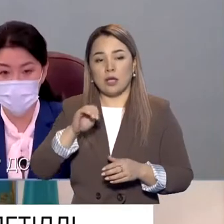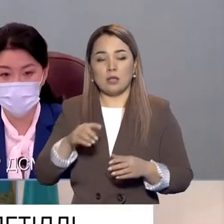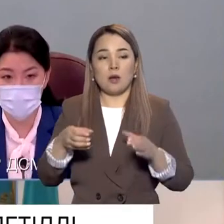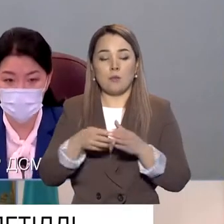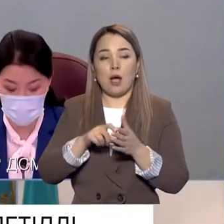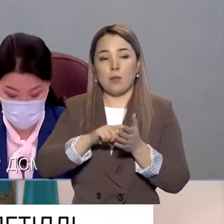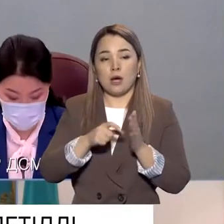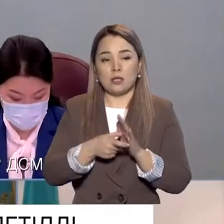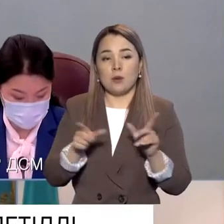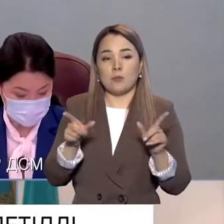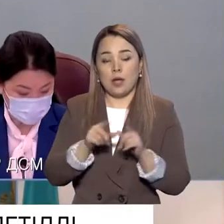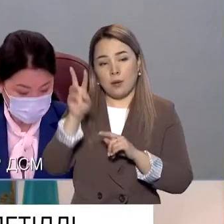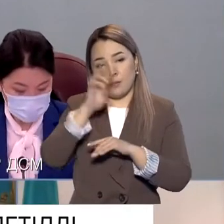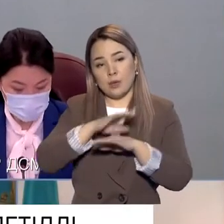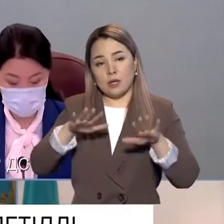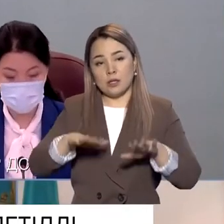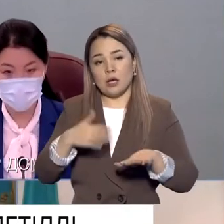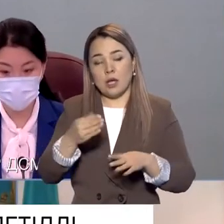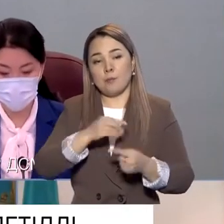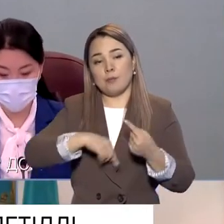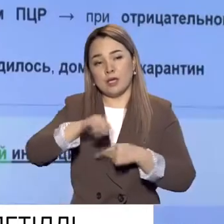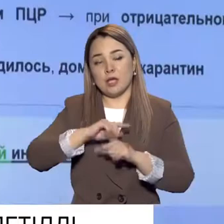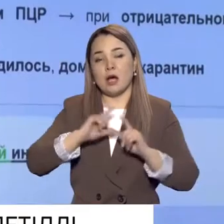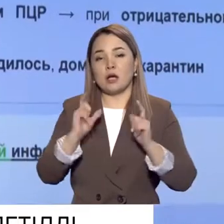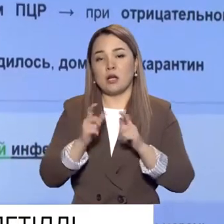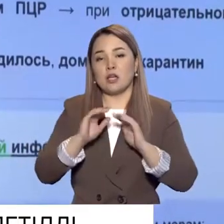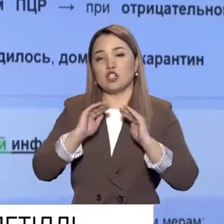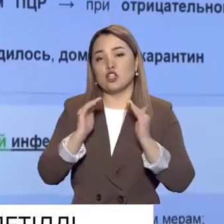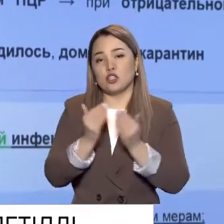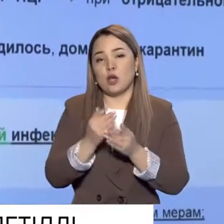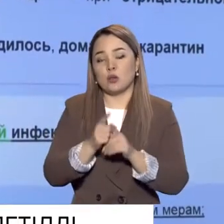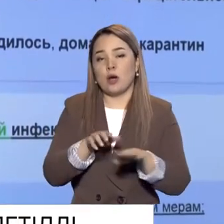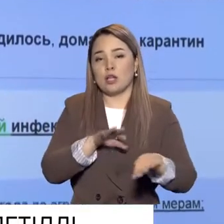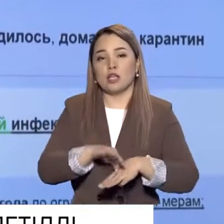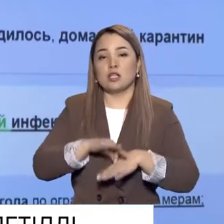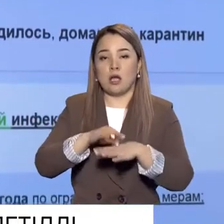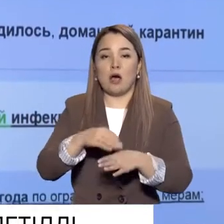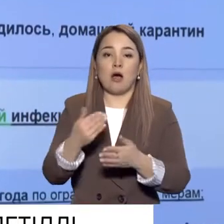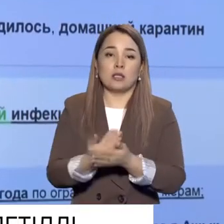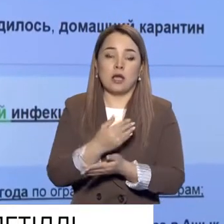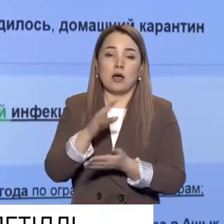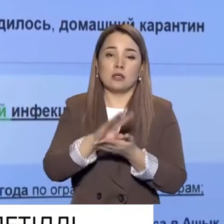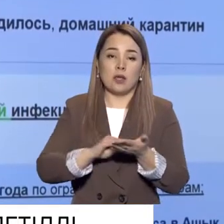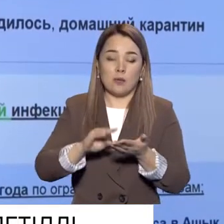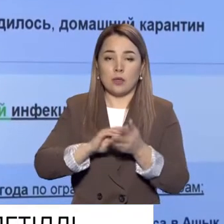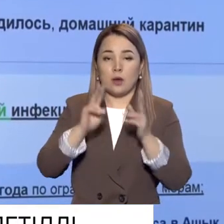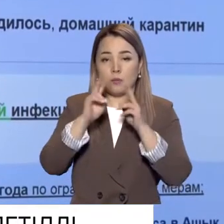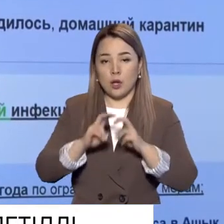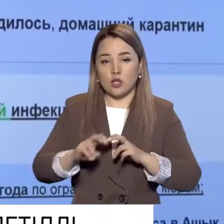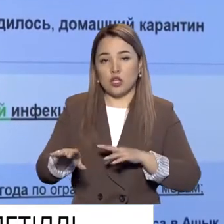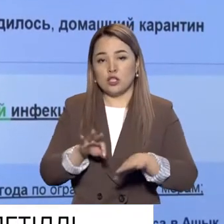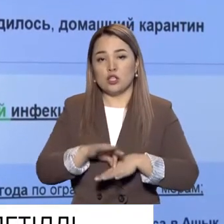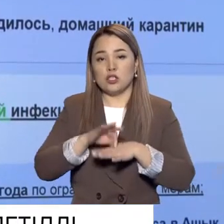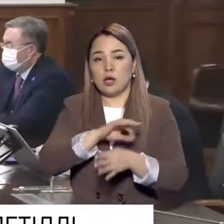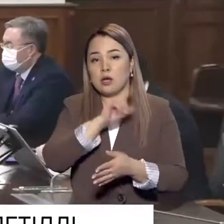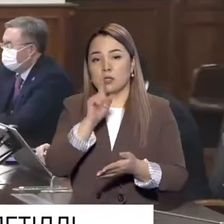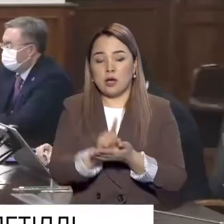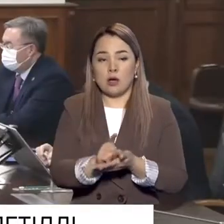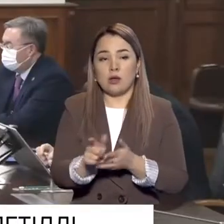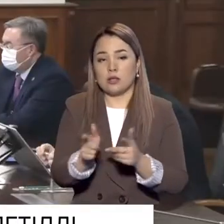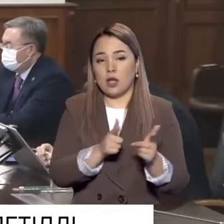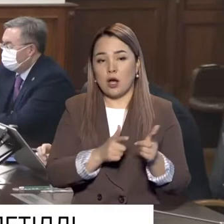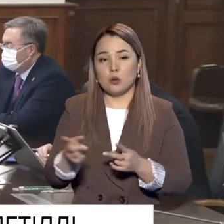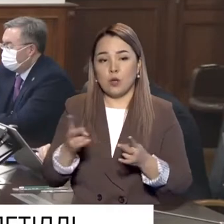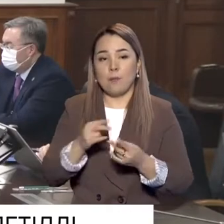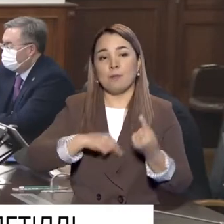мемлекет басшысының бизнеске арналған карантиндік шектеулерді қайта қарау жөніндегі тапсырмасын ескере отырып, тиісті шараларды әзірлеу қажет.